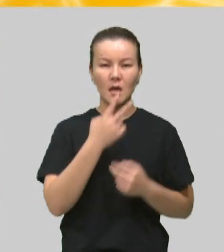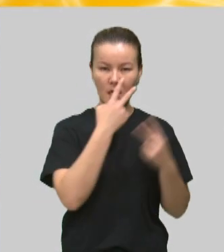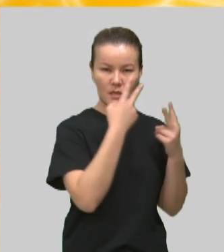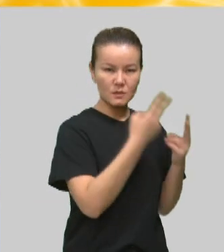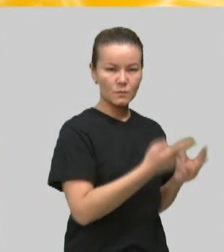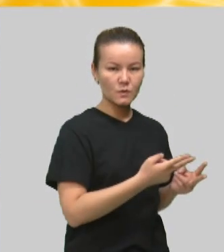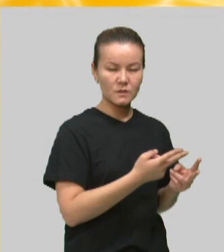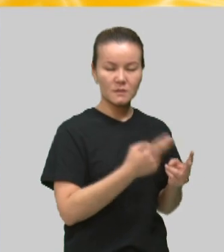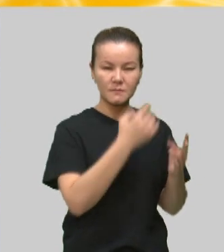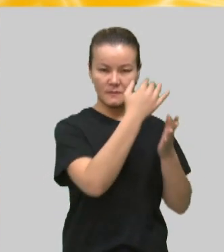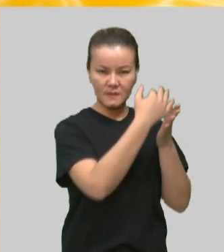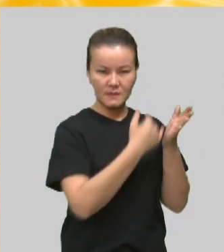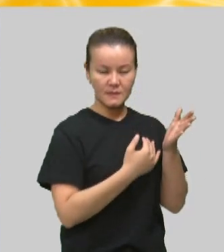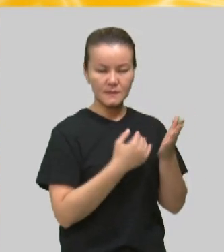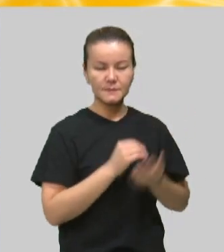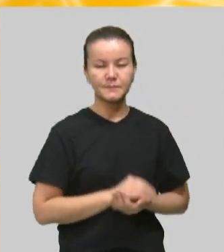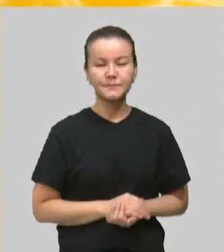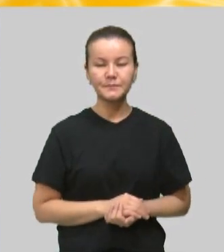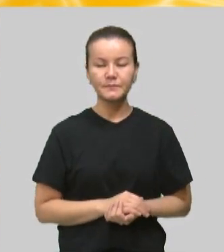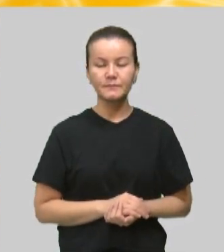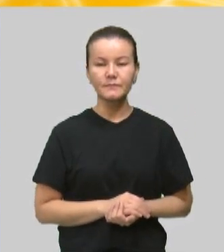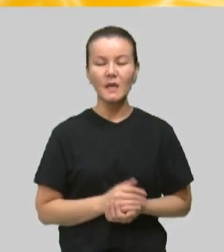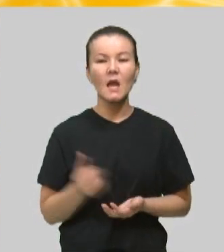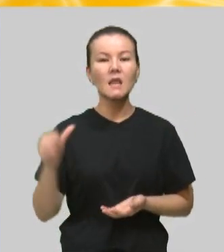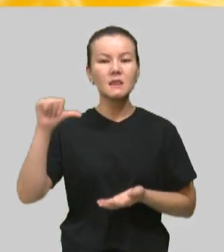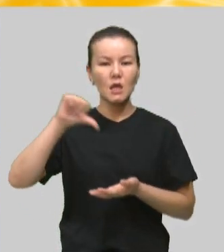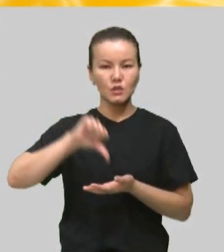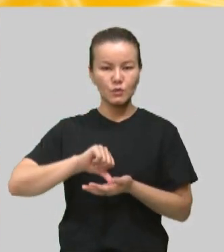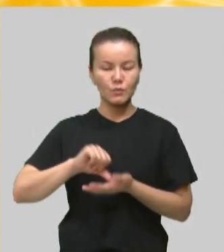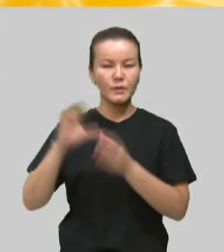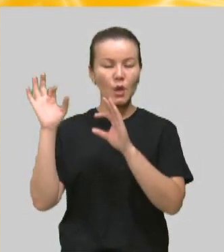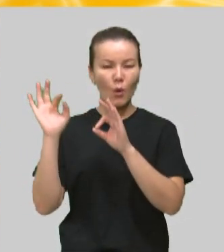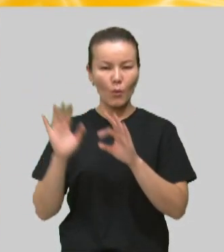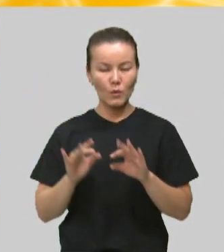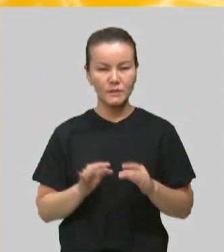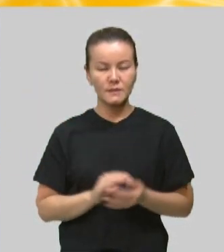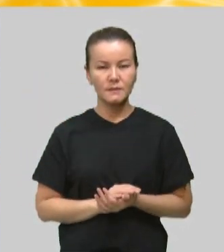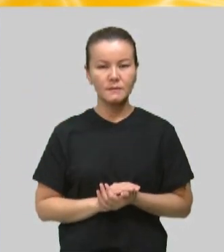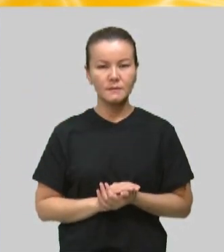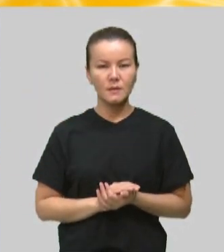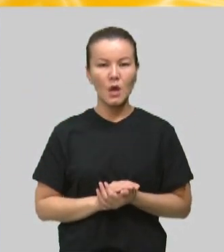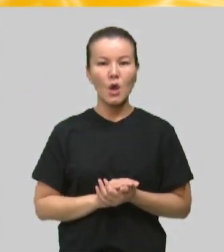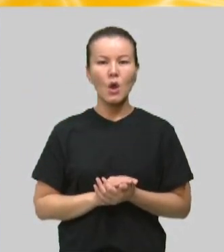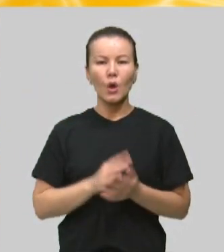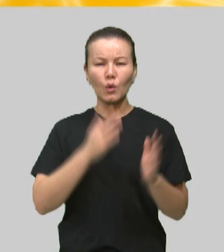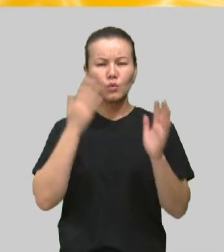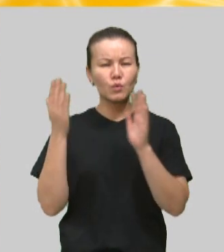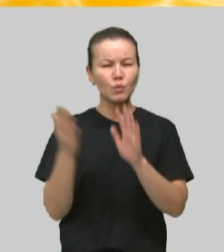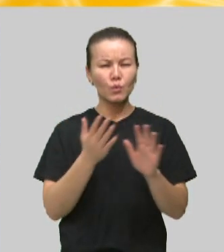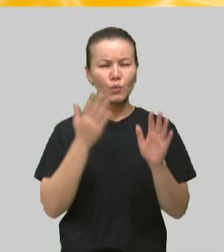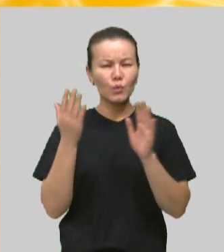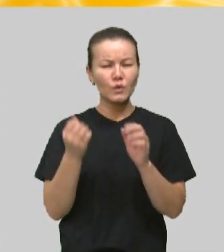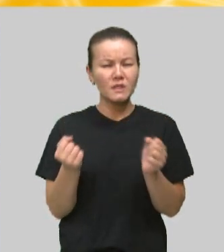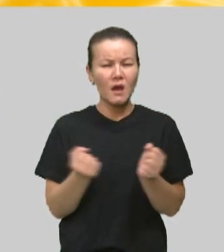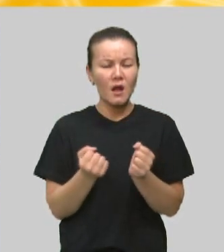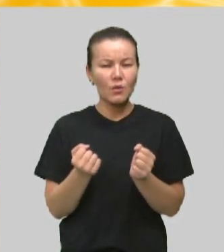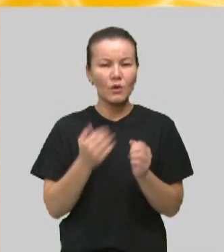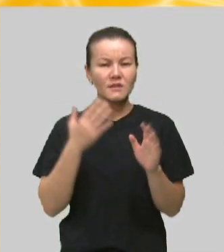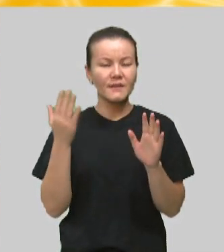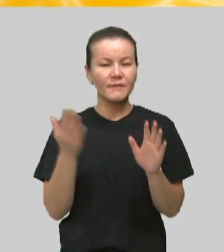Рассмотрим текст. Наступила осень. Дует холодный